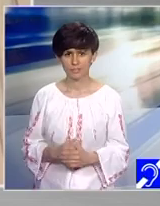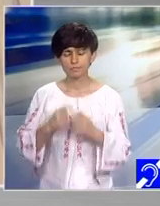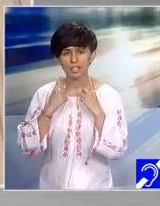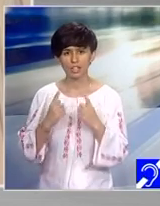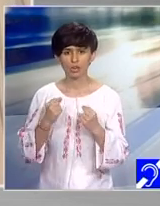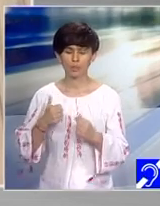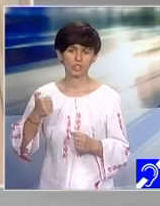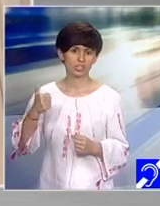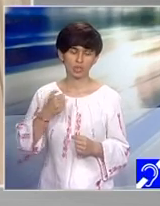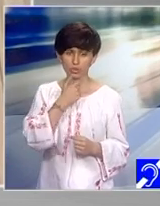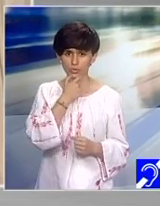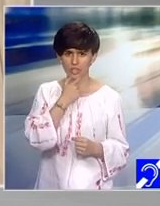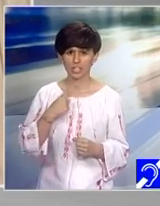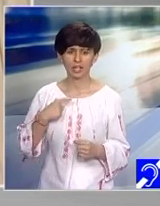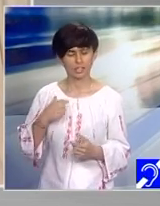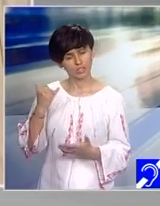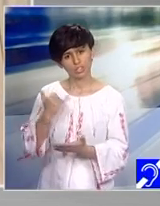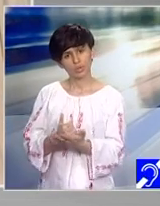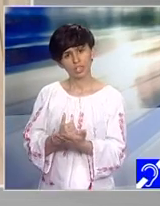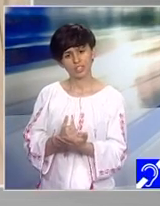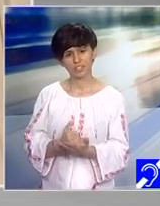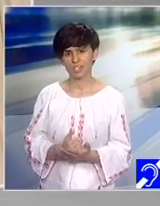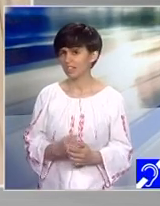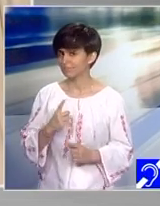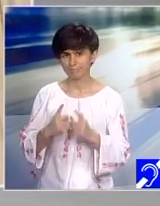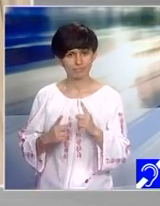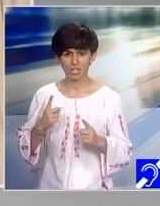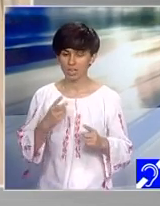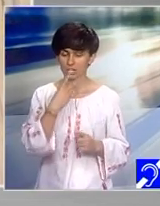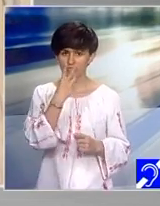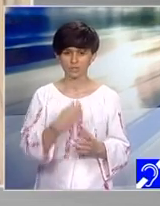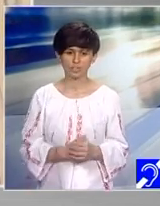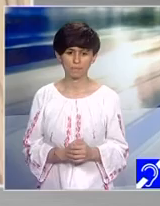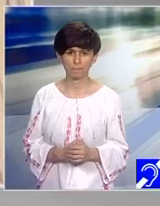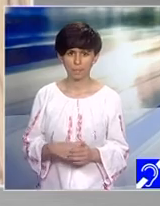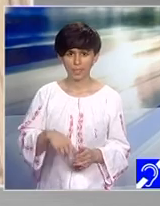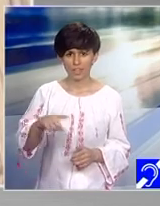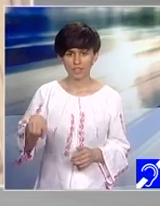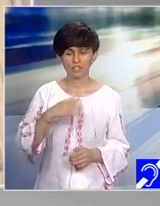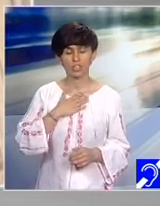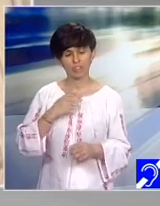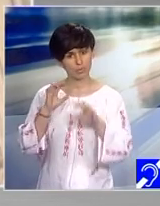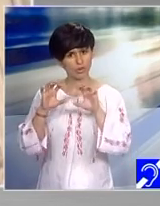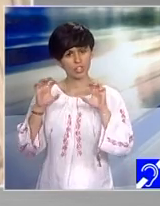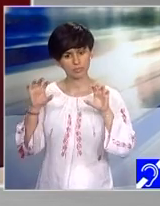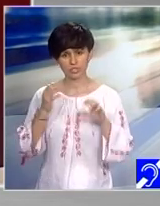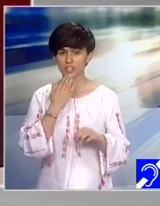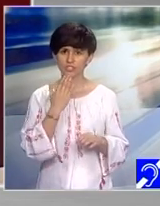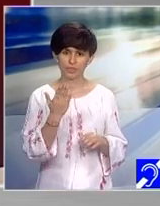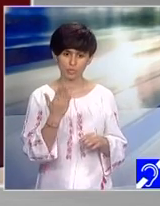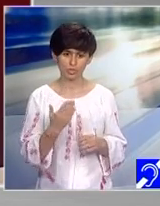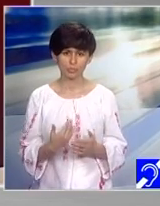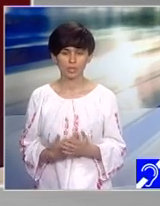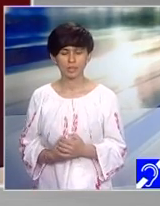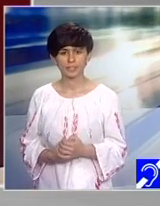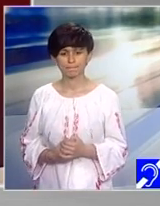de 100 de ani este cu adevărat o raritate. Deci aici avem un tezaur și vă mulțumim. Sunt și